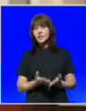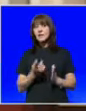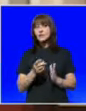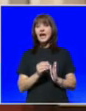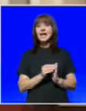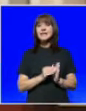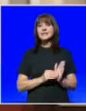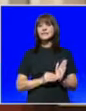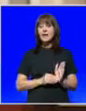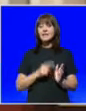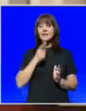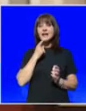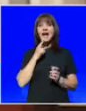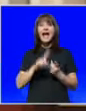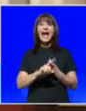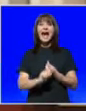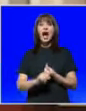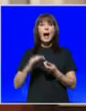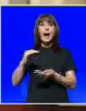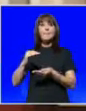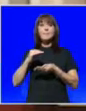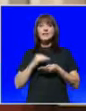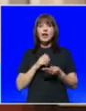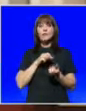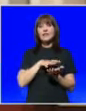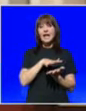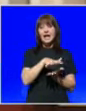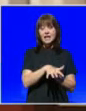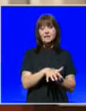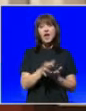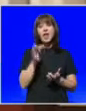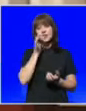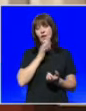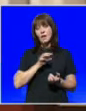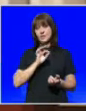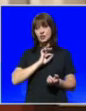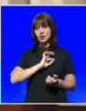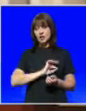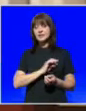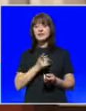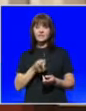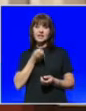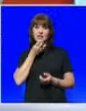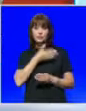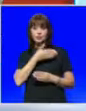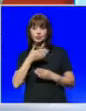сметка на капиталови разходи, които пак, за съжаление, нямаше реален шанс да се осъществят до края на